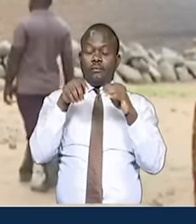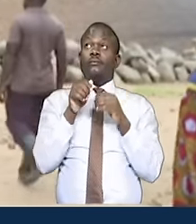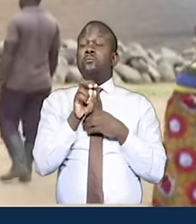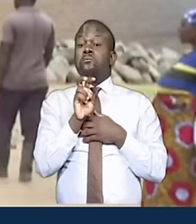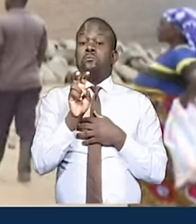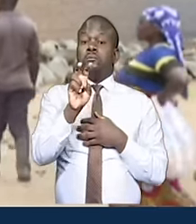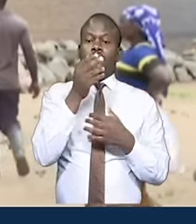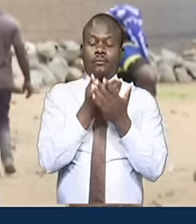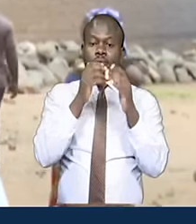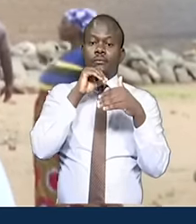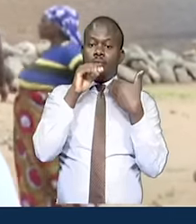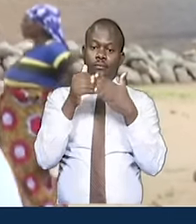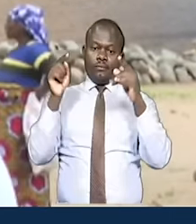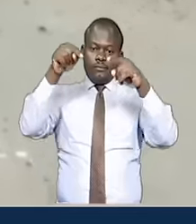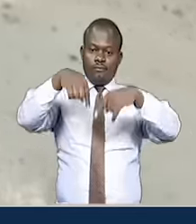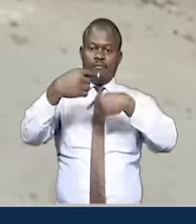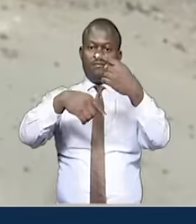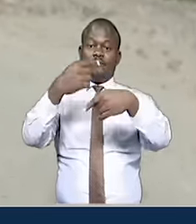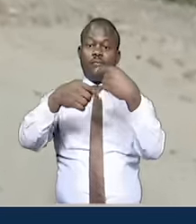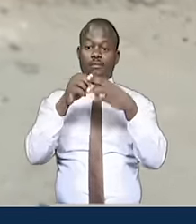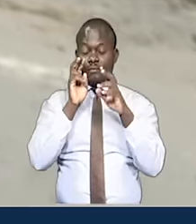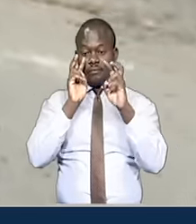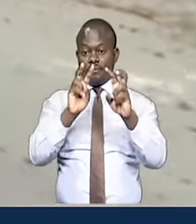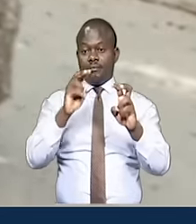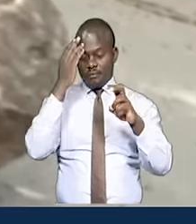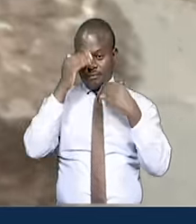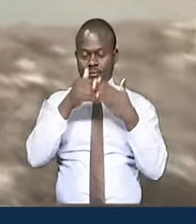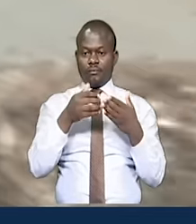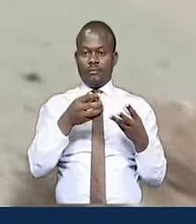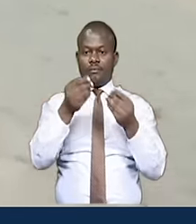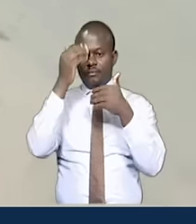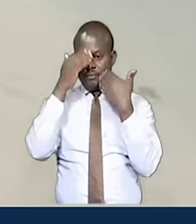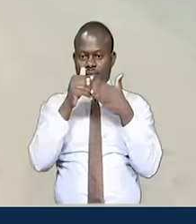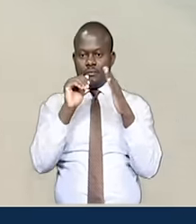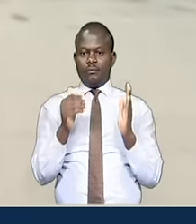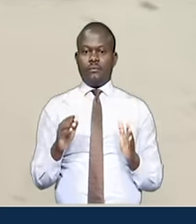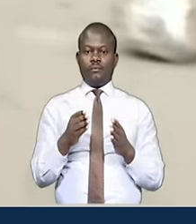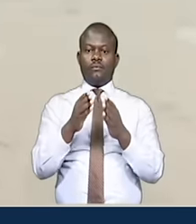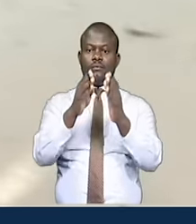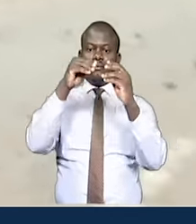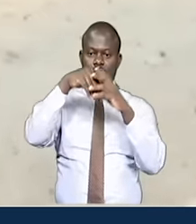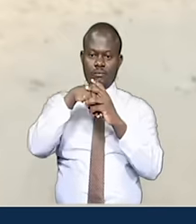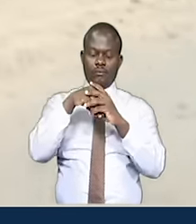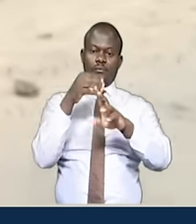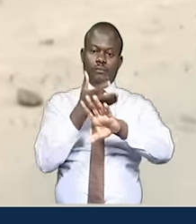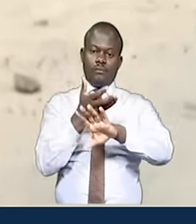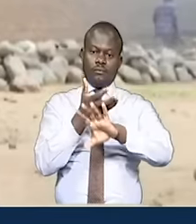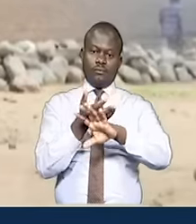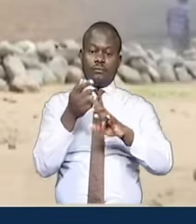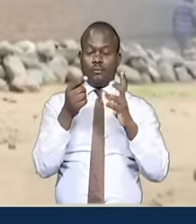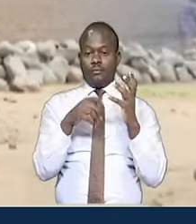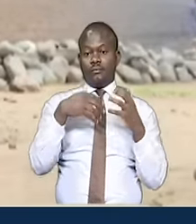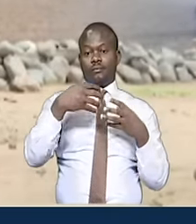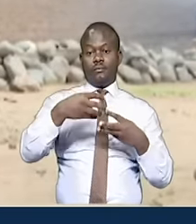gushungera twabasabye ko bataza gukomeza bareba uko umusozi umanuka kuko ni umusozi mu by'ukuri uri hamabuye ibuye rero